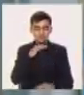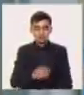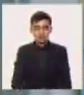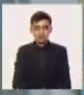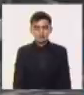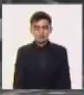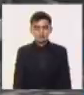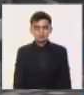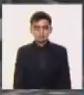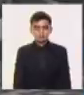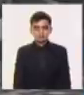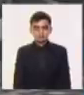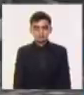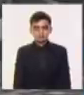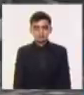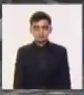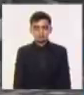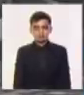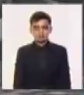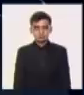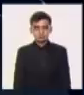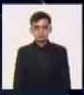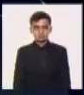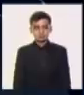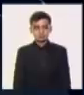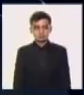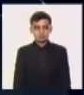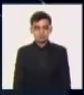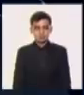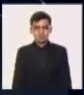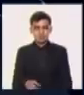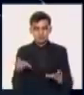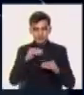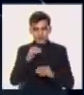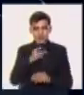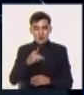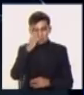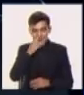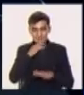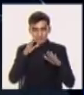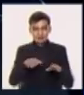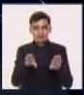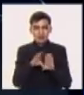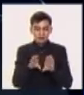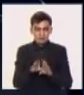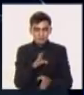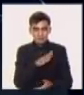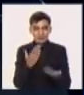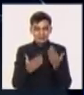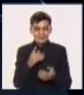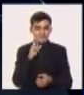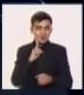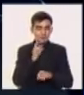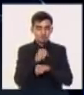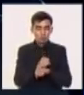Дидар Елеев, Информбюро, Акмолинская область. И почти во всех регионах Казахстана закрываются или ставятся на